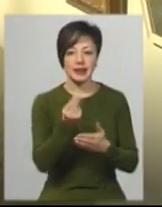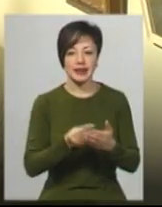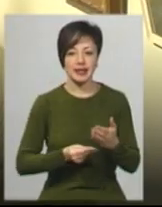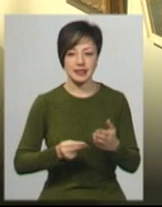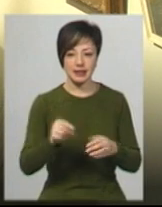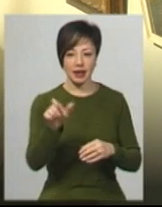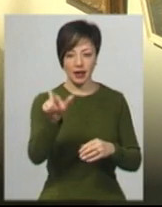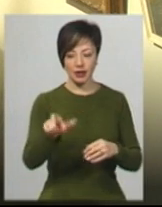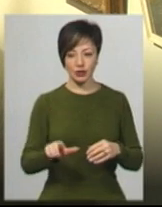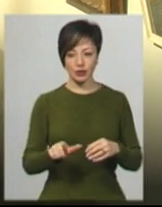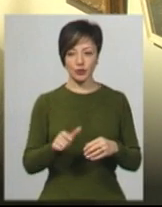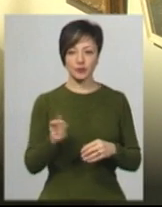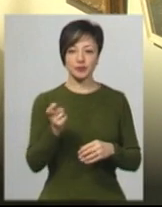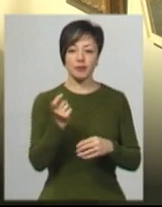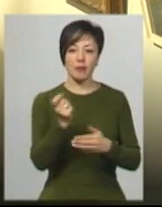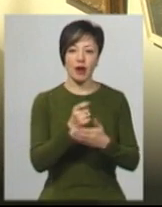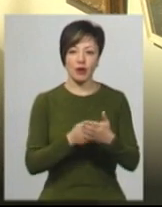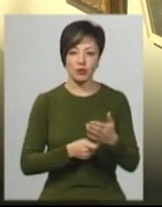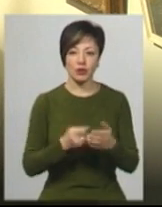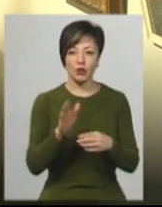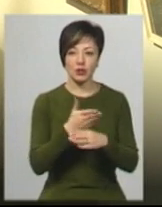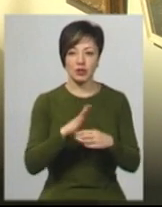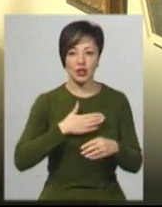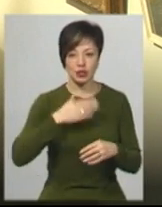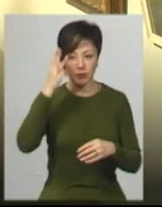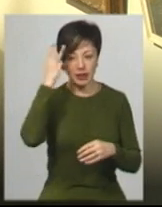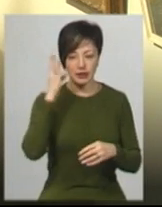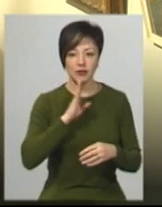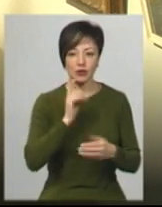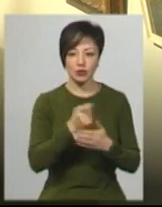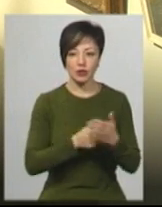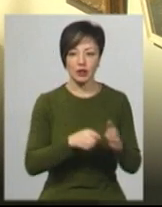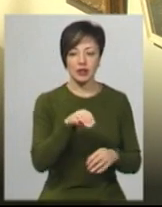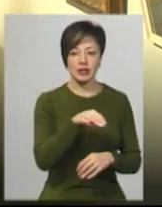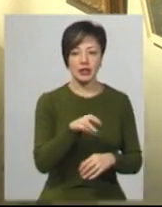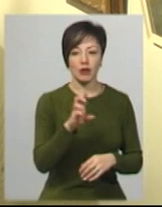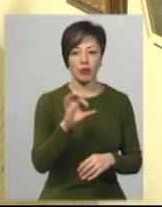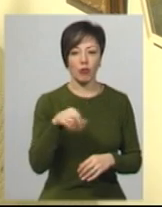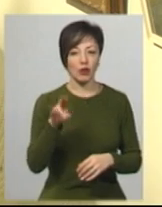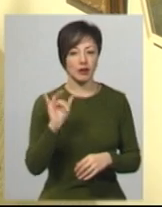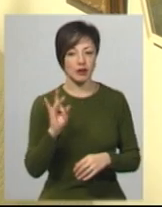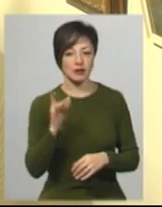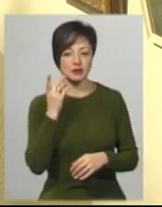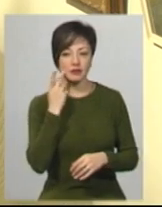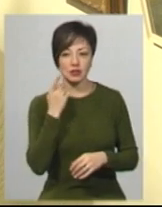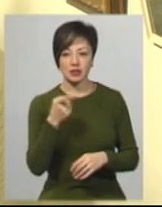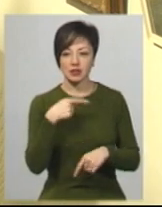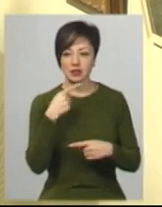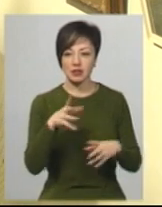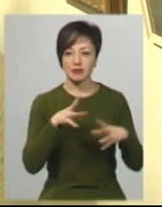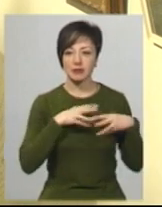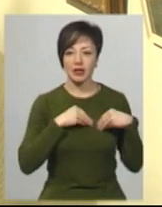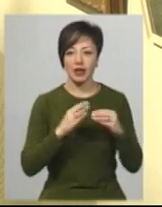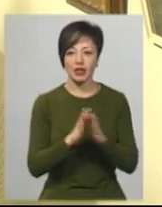ілюструвала обкладинку і малюнки дорослів наша хмельницька художниця Тетяна Боднар. І я завжди всім кажу, що це наша з нею